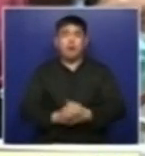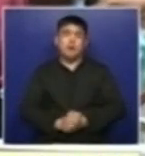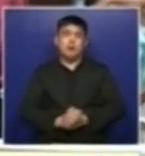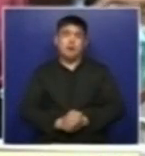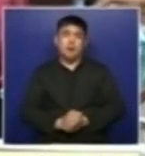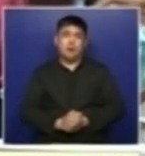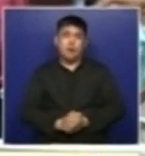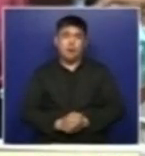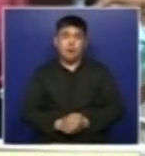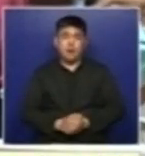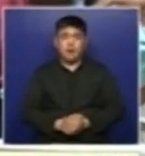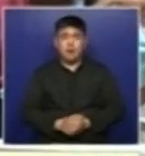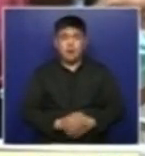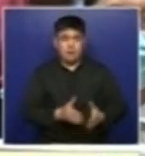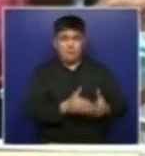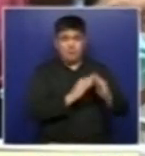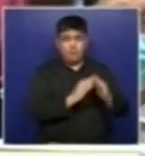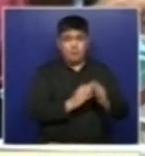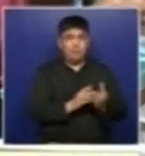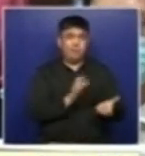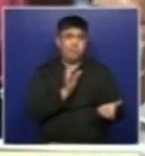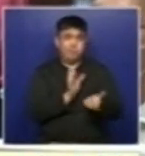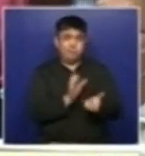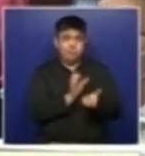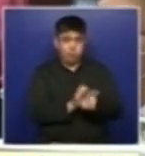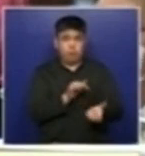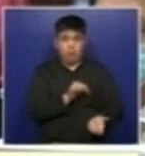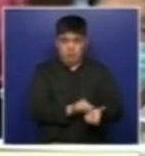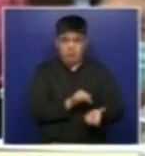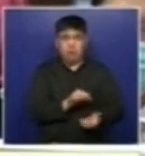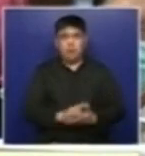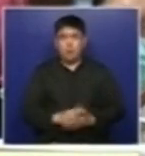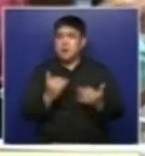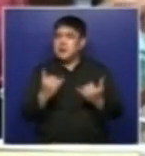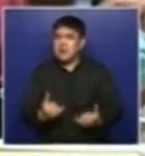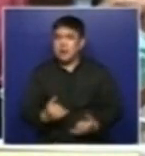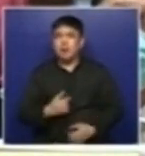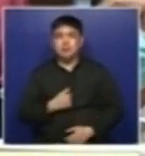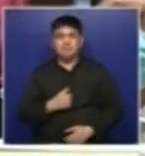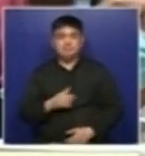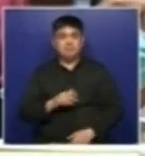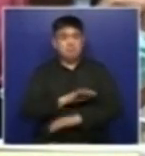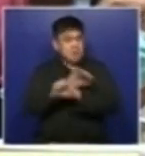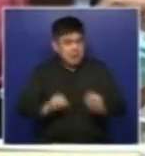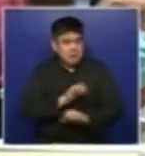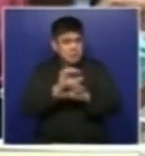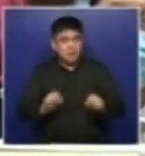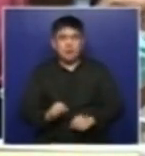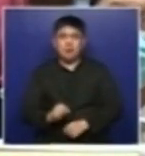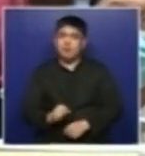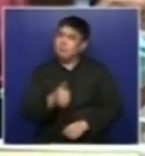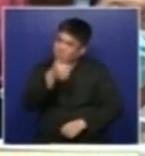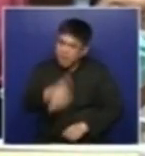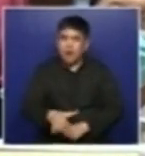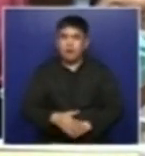ให้มีการเปิดบ่อนการพนันซึ่งวันนี้นะครับอย่ามาเถียงผมนะครับว่าไม่ใช่บ่อนการพนันขอเจ้า